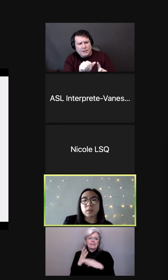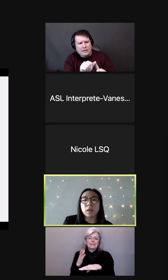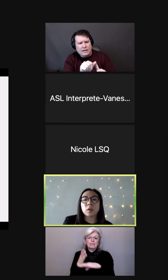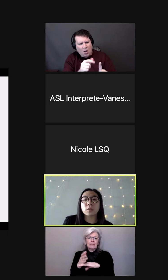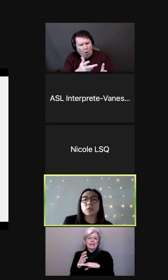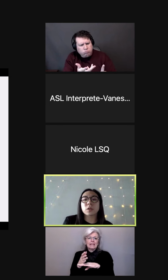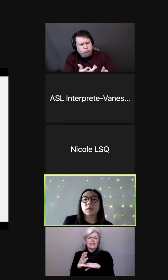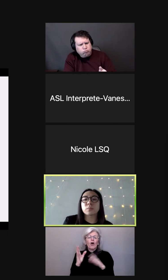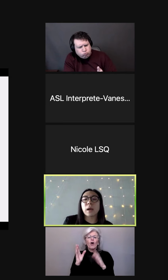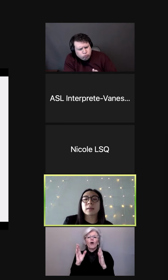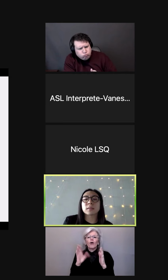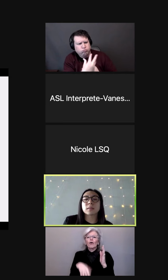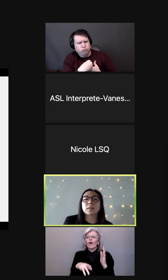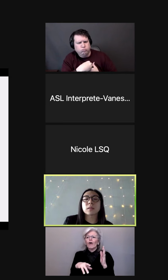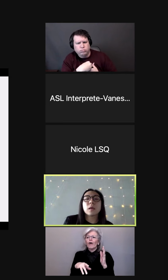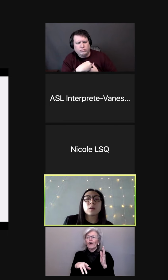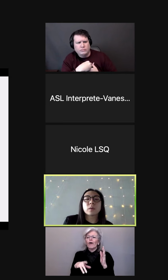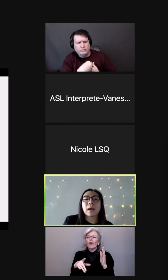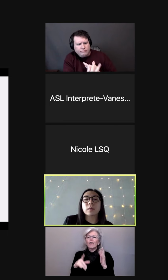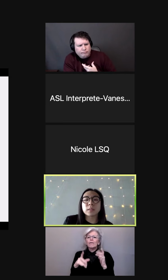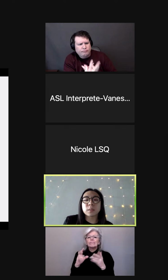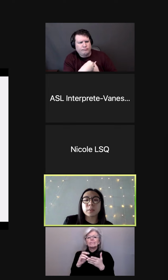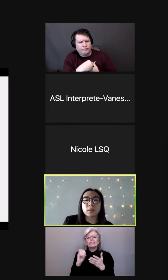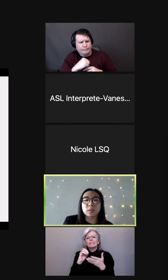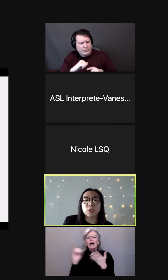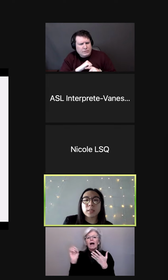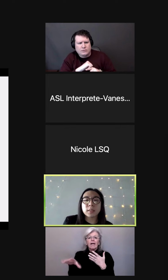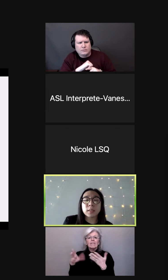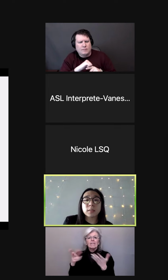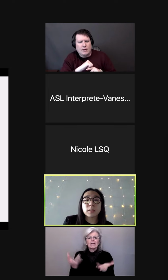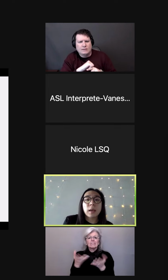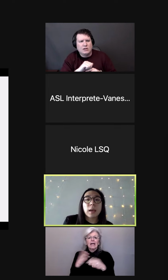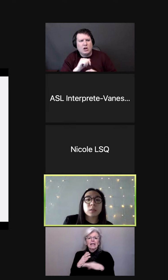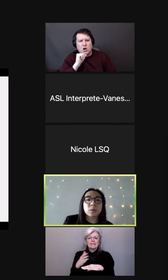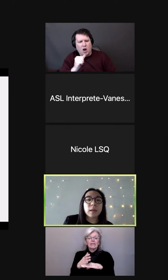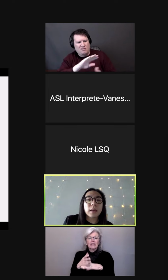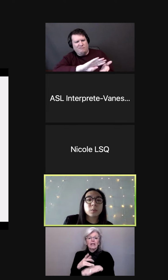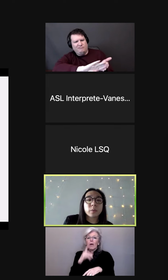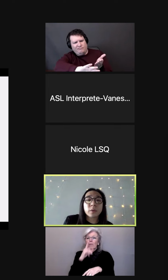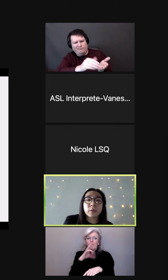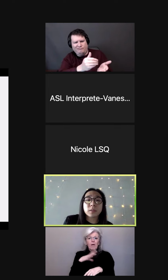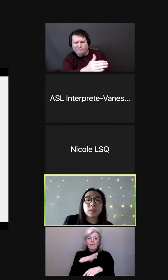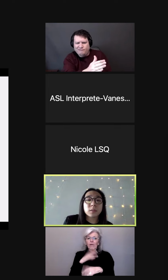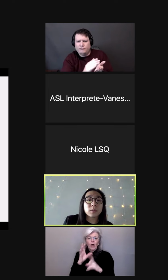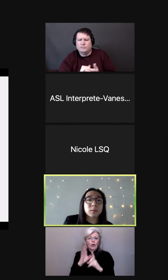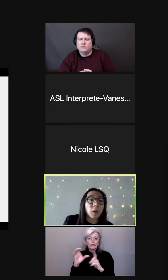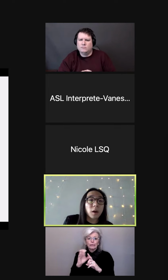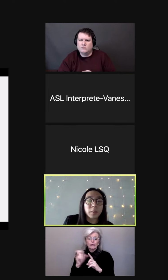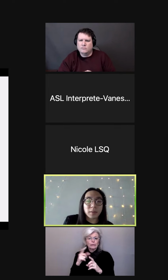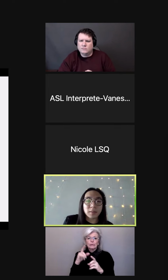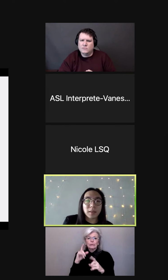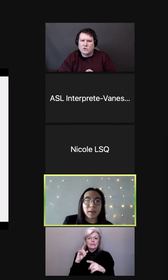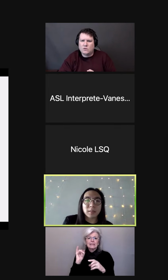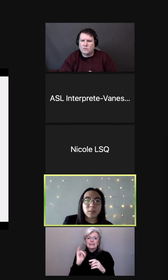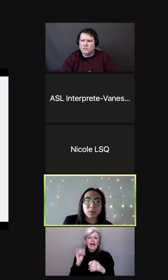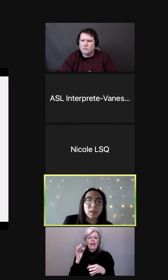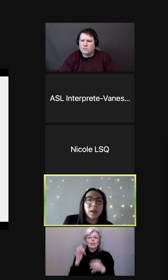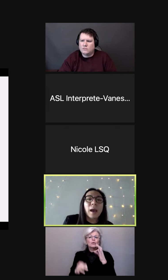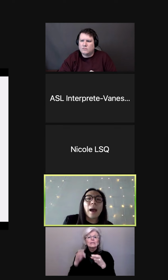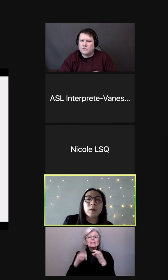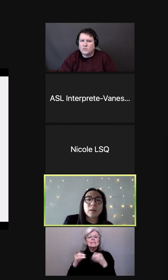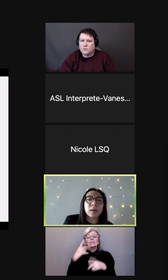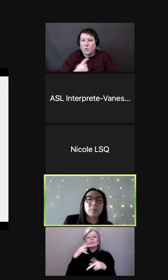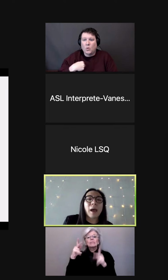plutôt qu'en en limer sa présence. Il ne peut avoir une culture de l'incapacité sans justice pour les personnes